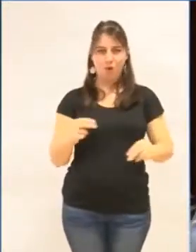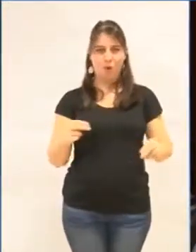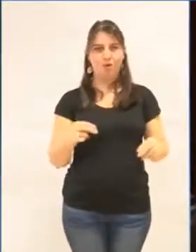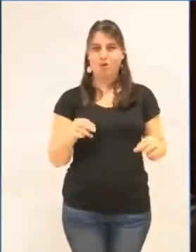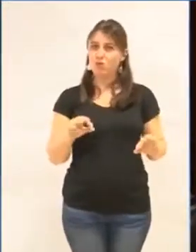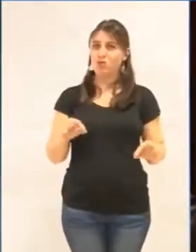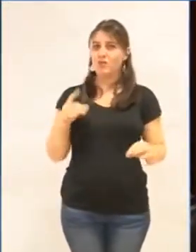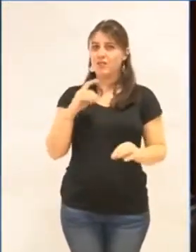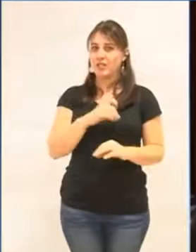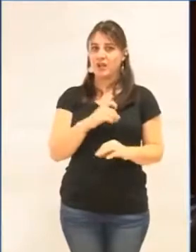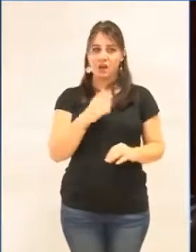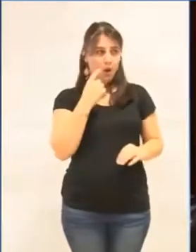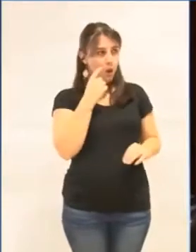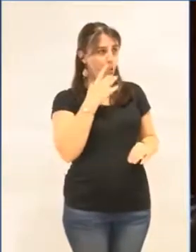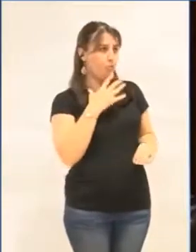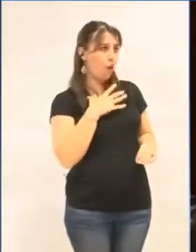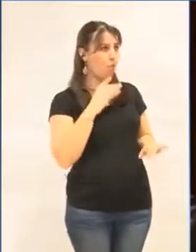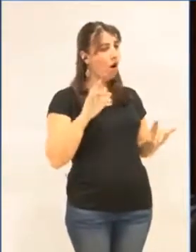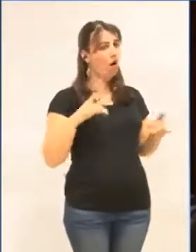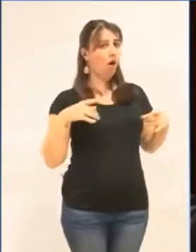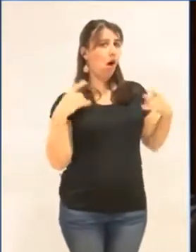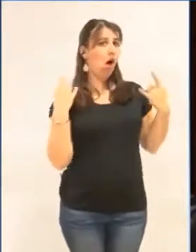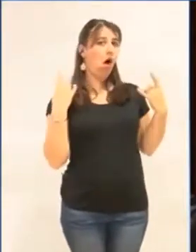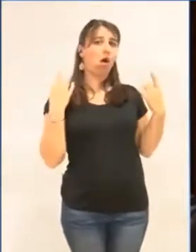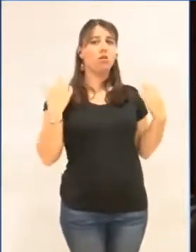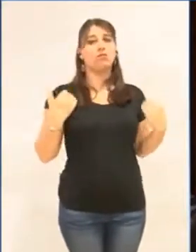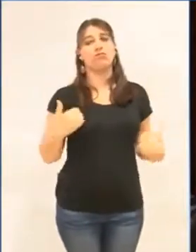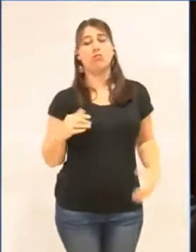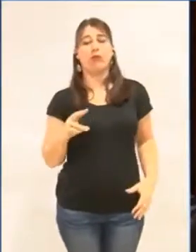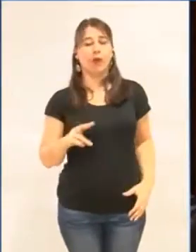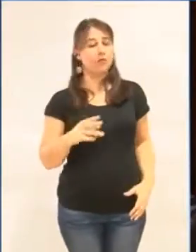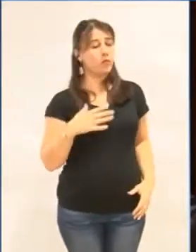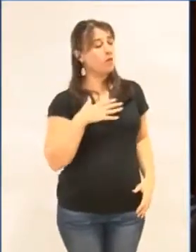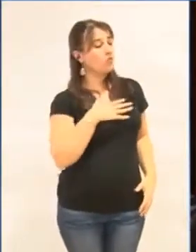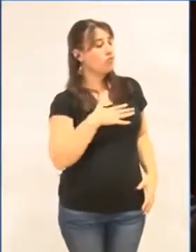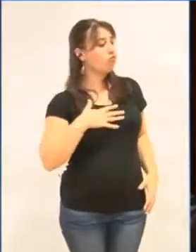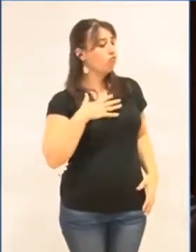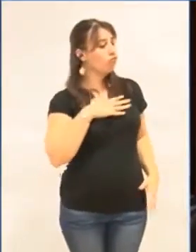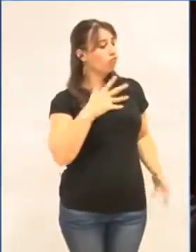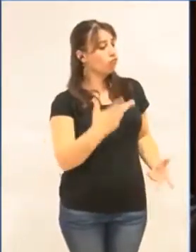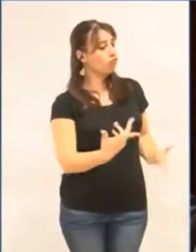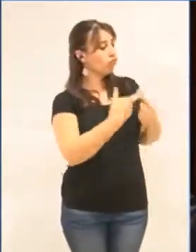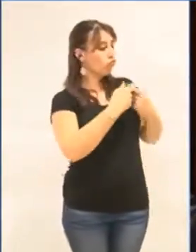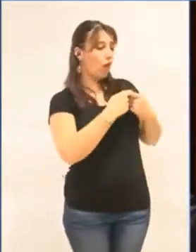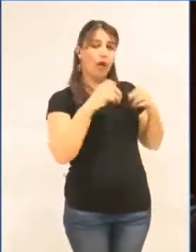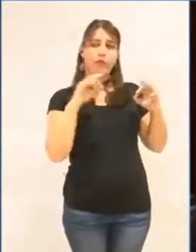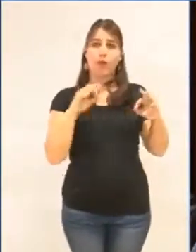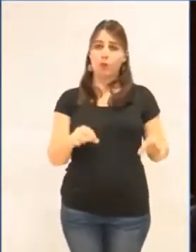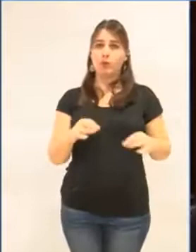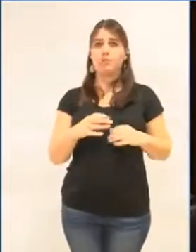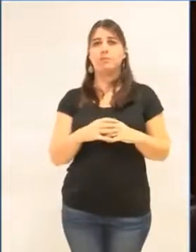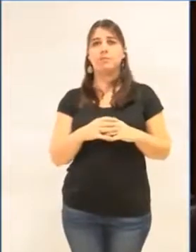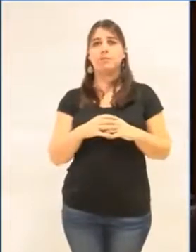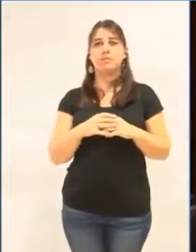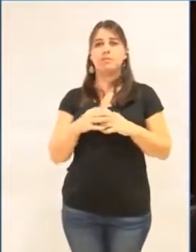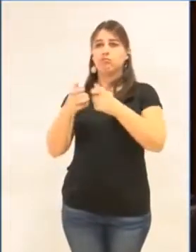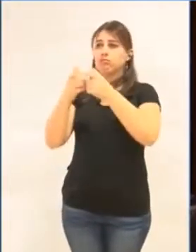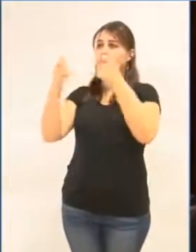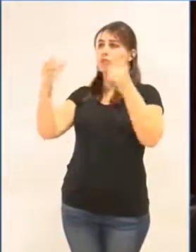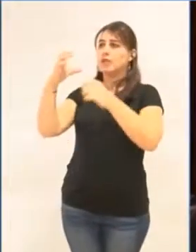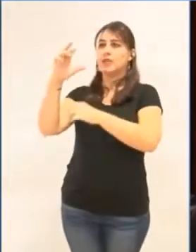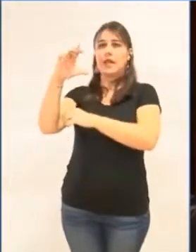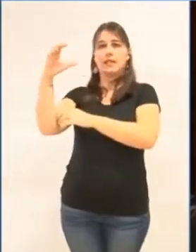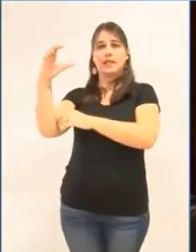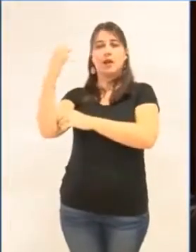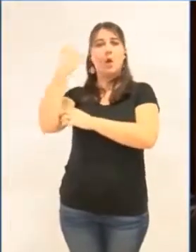réponse, excusez-moi d'être un peu immodeste, me paraît satisfaisante. Donc je considère que les remarques de la Chambre, si elles